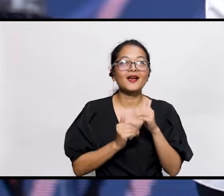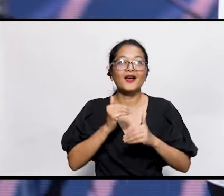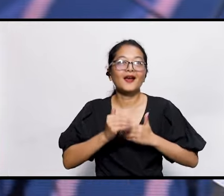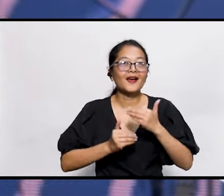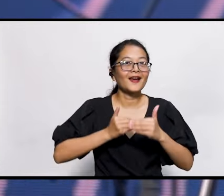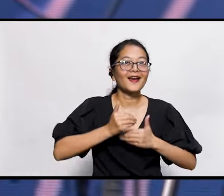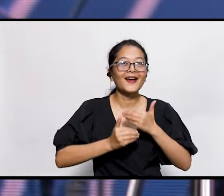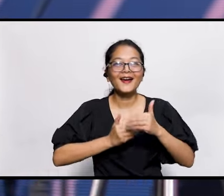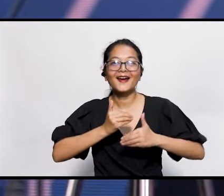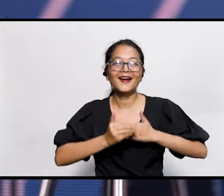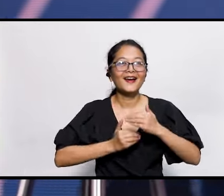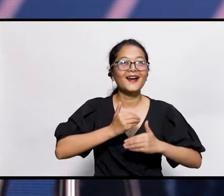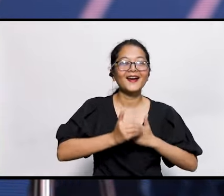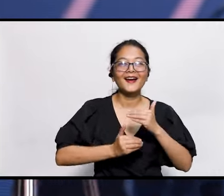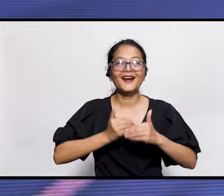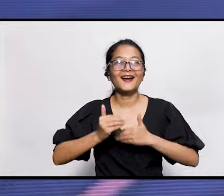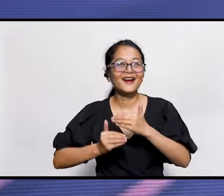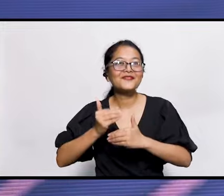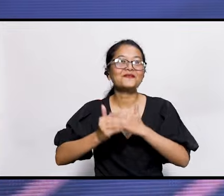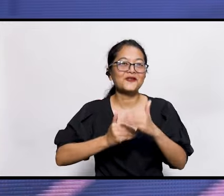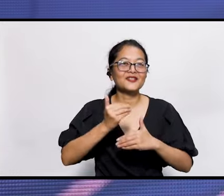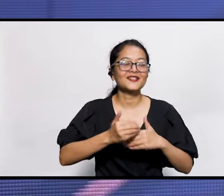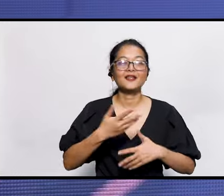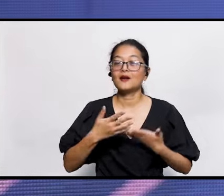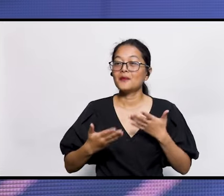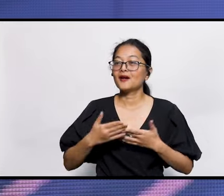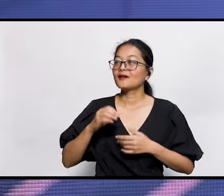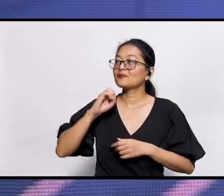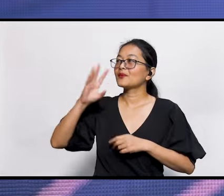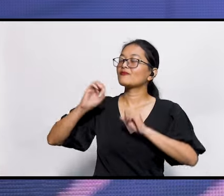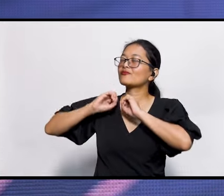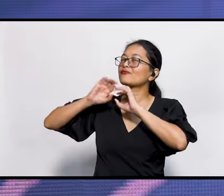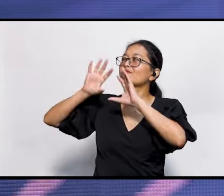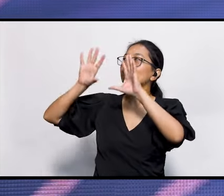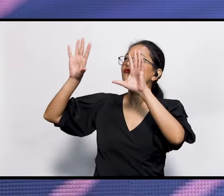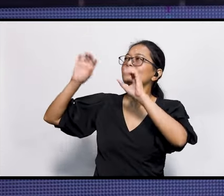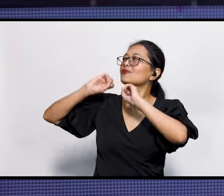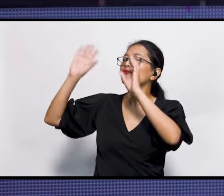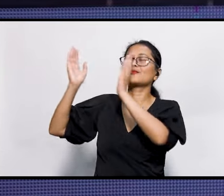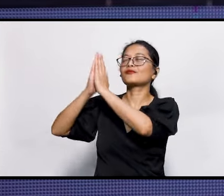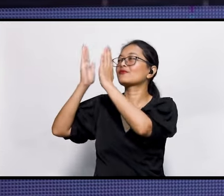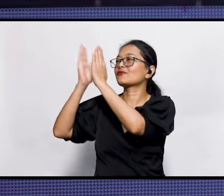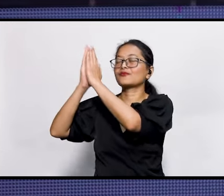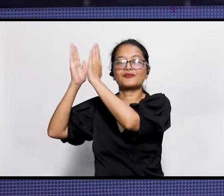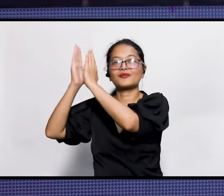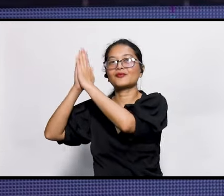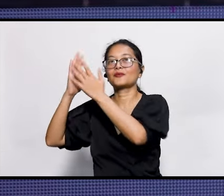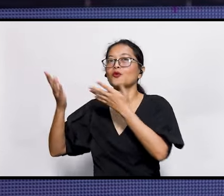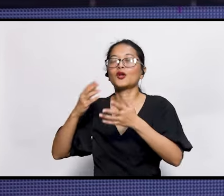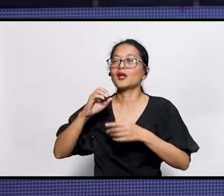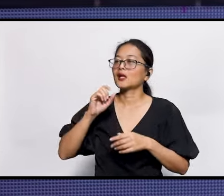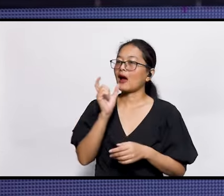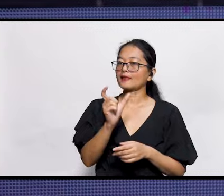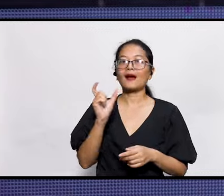sudah terbentuk dan mereka mengatakan Shout to praise dia katakan entah kata-katanya doesn't